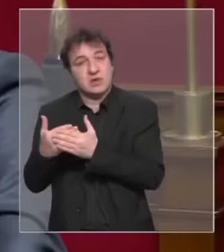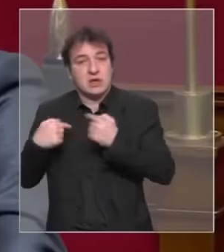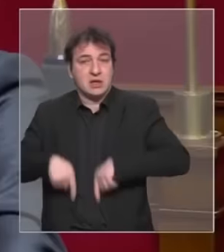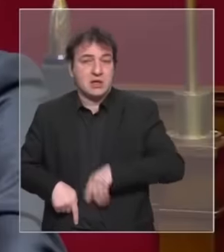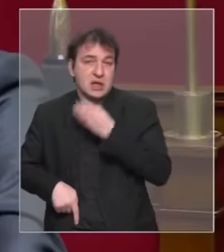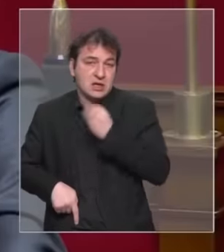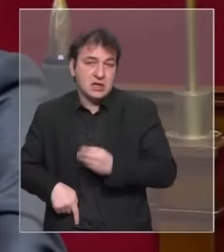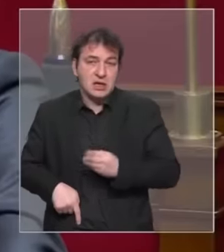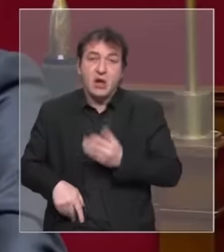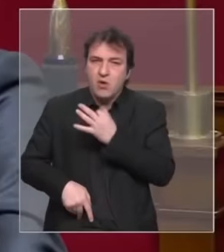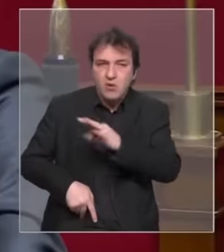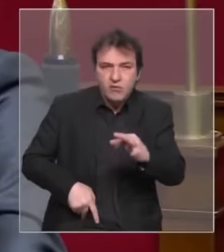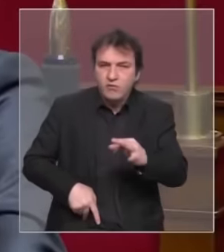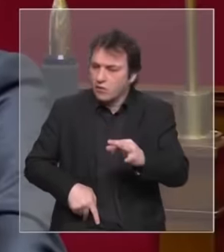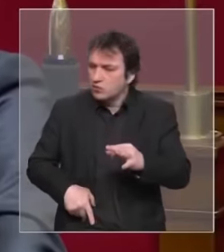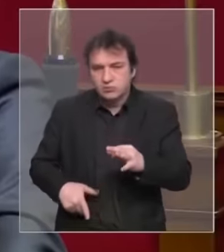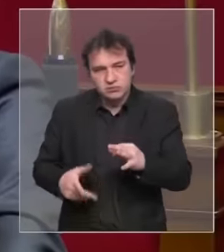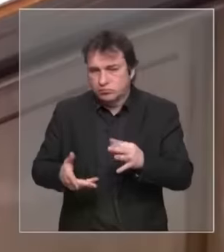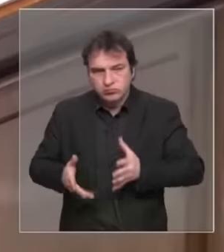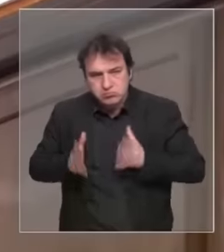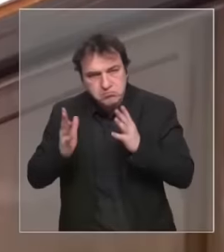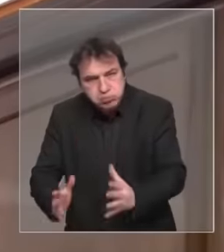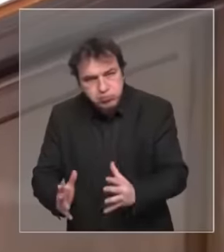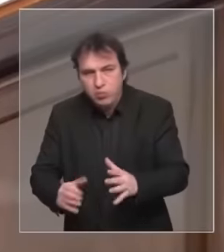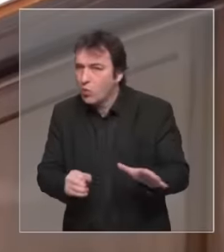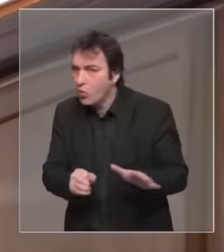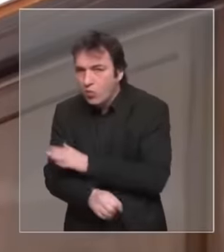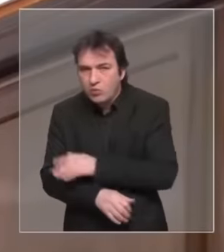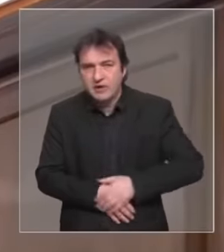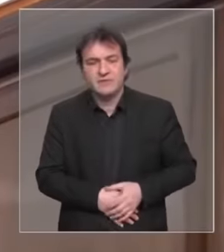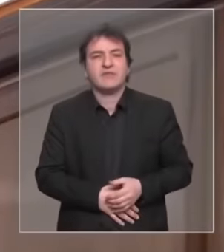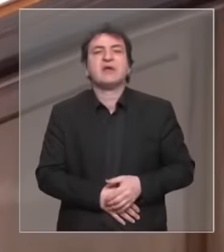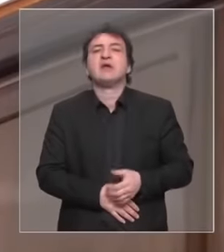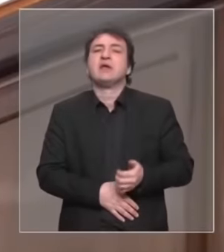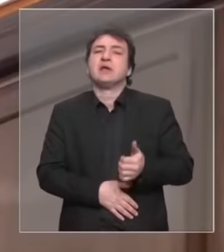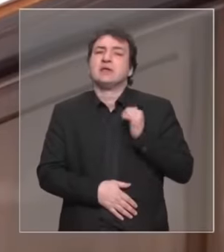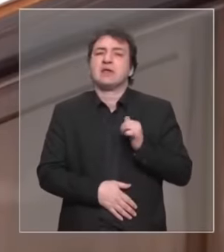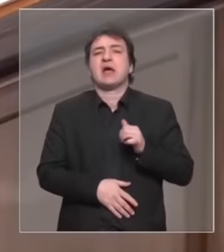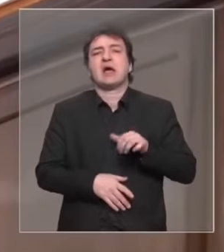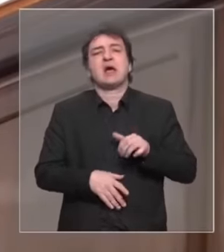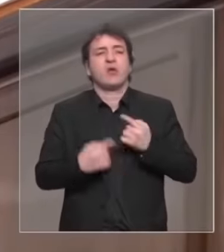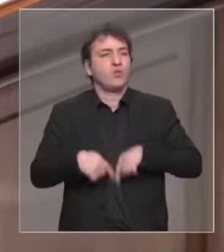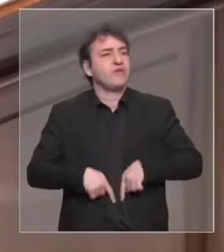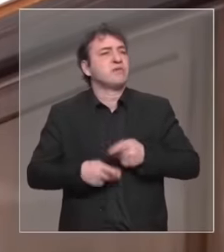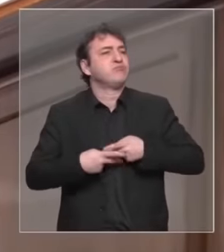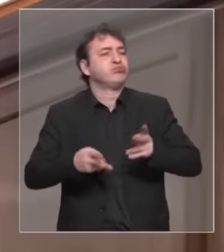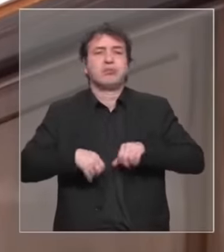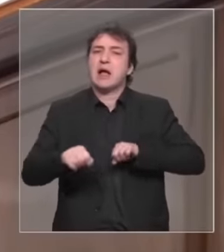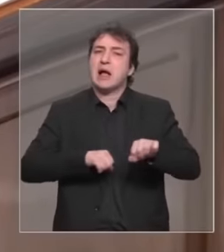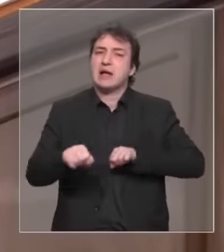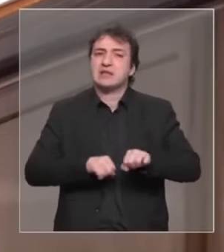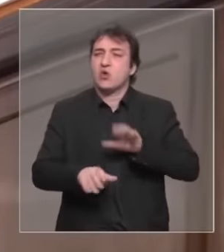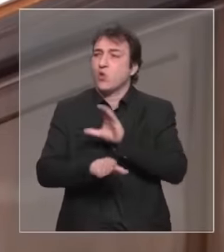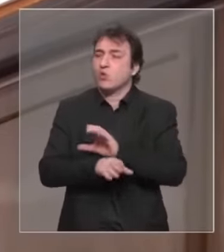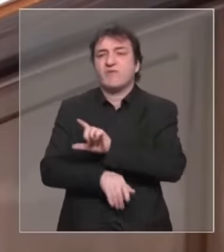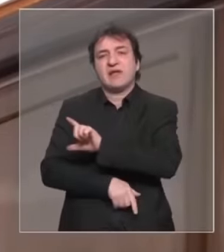France est totale. Je vais rappeler ici que des actions ont été annoncées hier par le gouvernement contre 28 colons